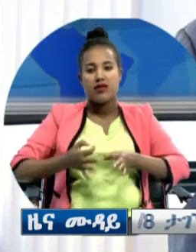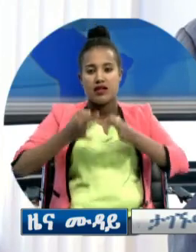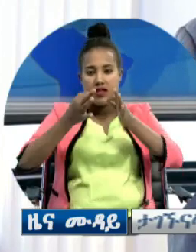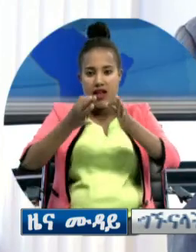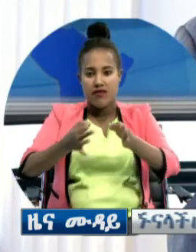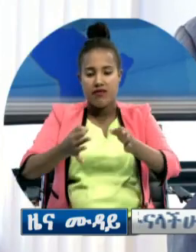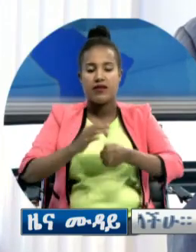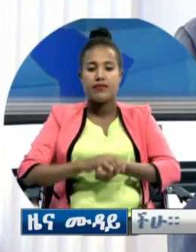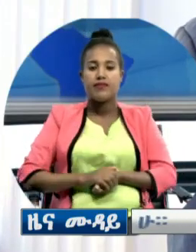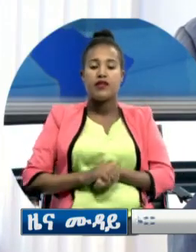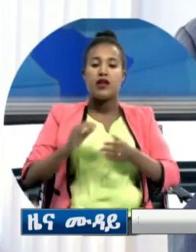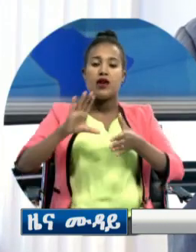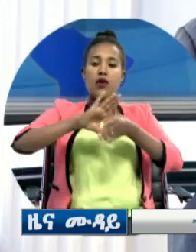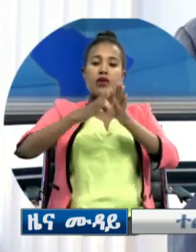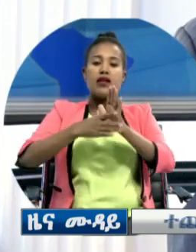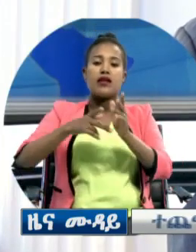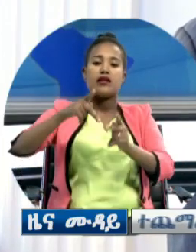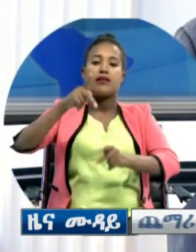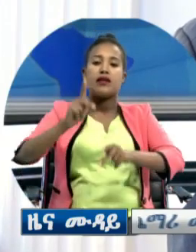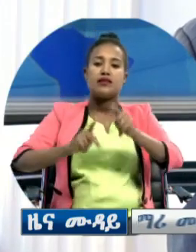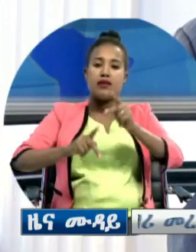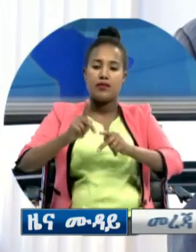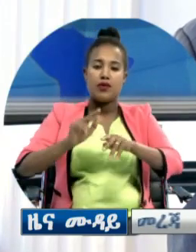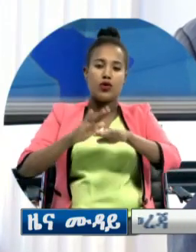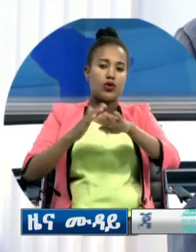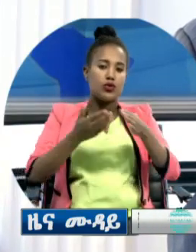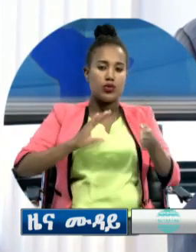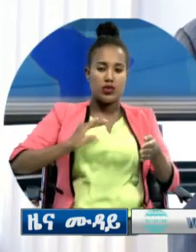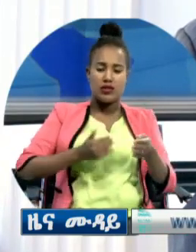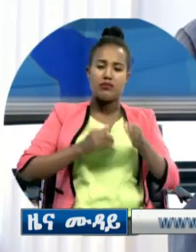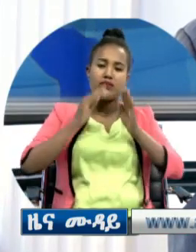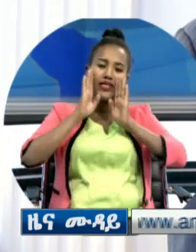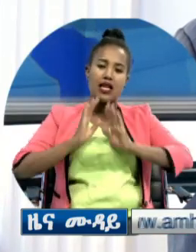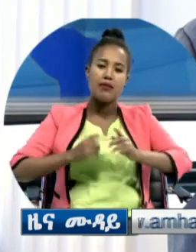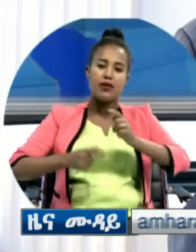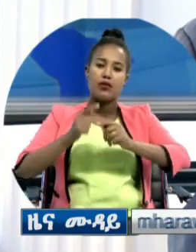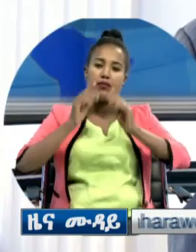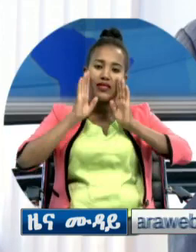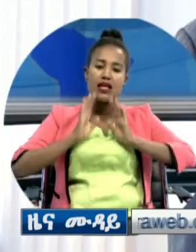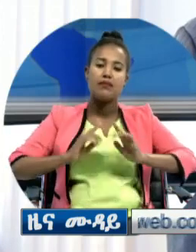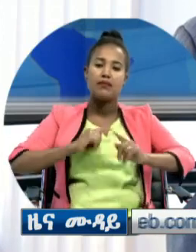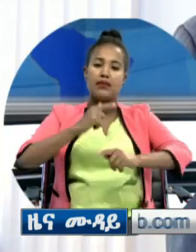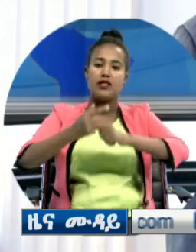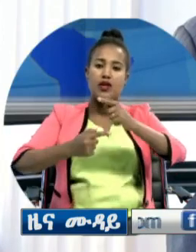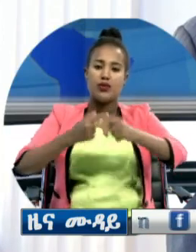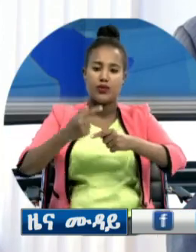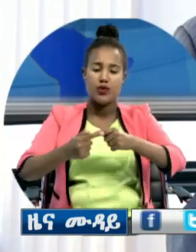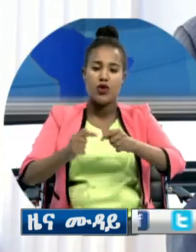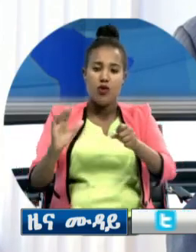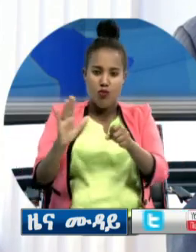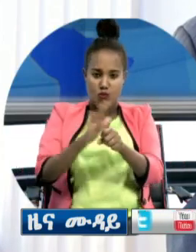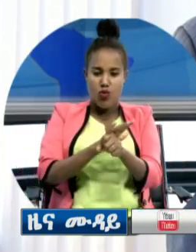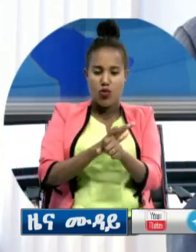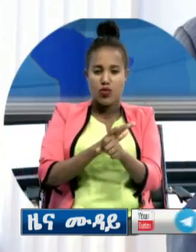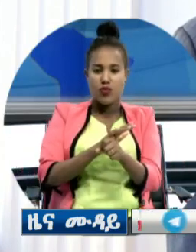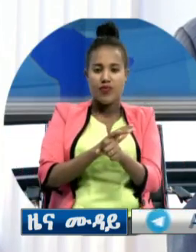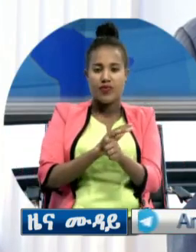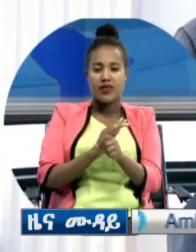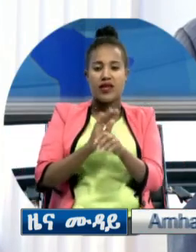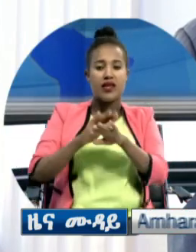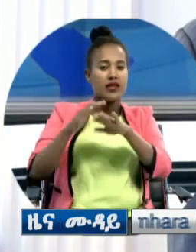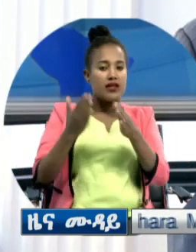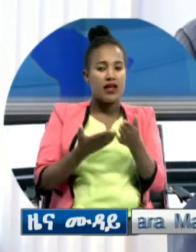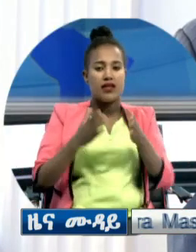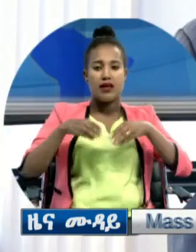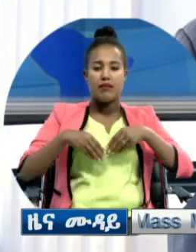እናስተላልፋለን። የጎንደር ብረተሰብ እንግዶቻችን በሰላም መጥተው በሰላም እንዲሄዱ ሙሉ የእንግዳ